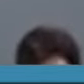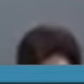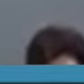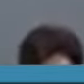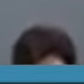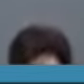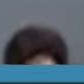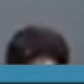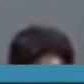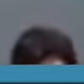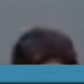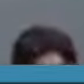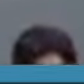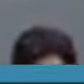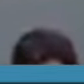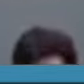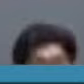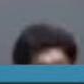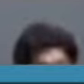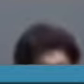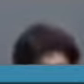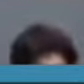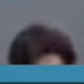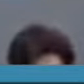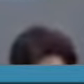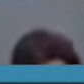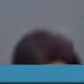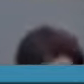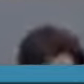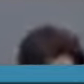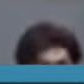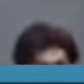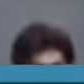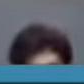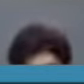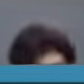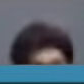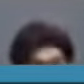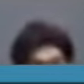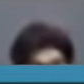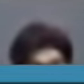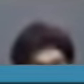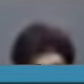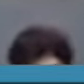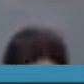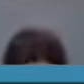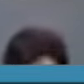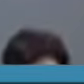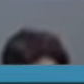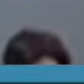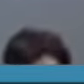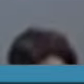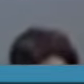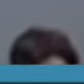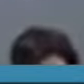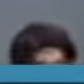และสหกรณ์พัฒนาสายพันธุ์ข้าวเพื่อผลักดันราคาข้าวให้สูงขึ้นแก้ไขหนี้นอกระบบและยาเสพติดให้หมดไป มายืนยันกับพี่น้องว่าเรื่อง